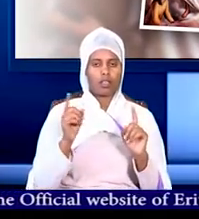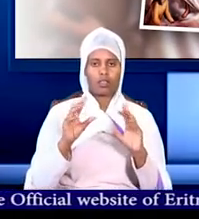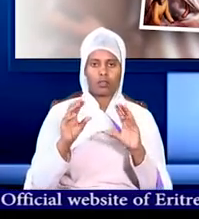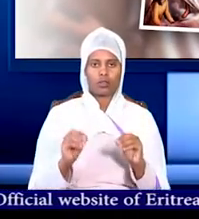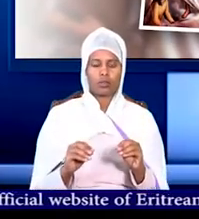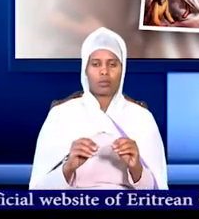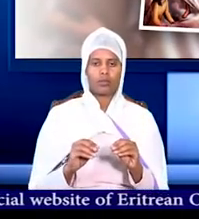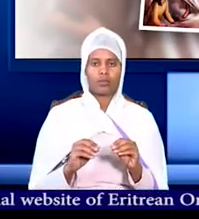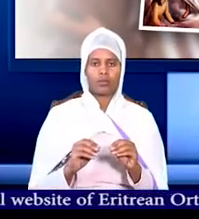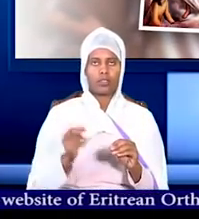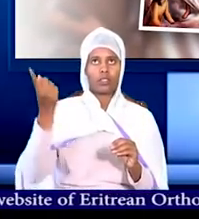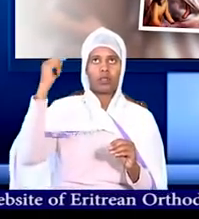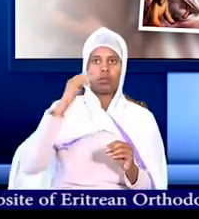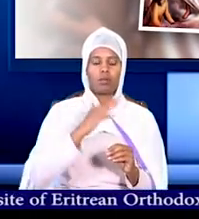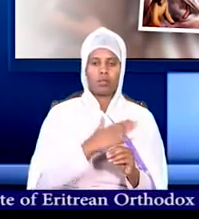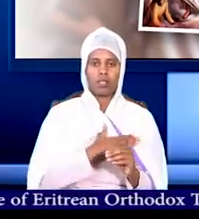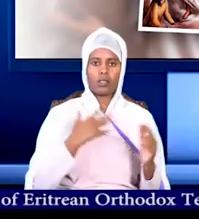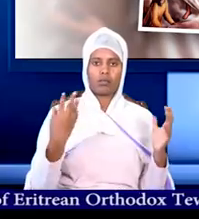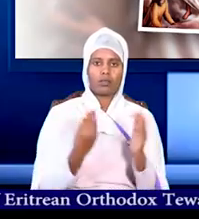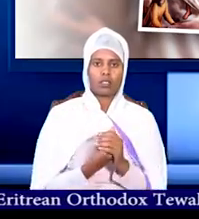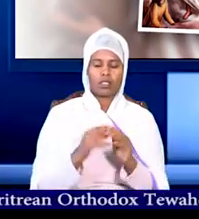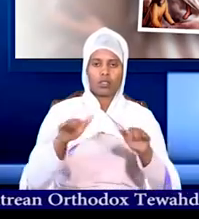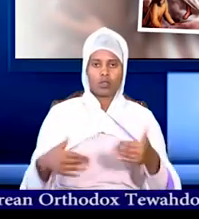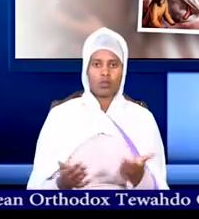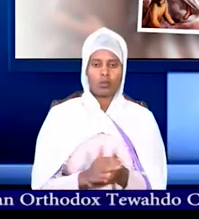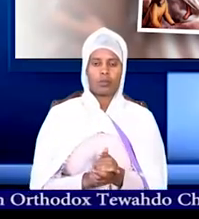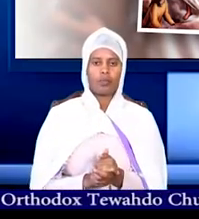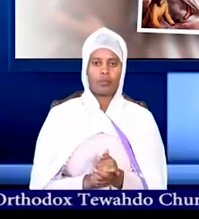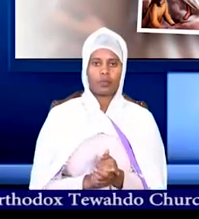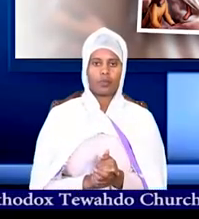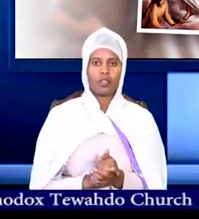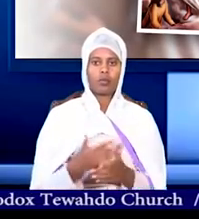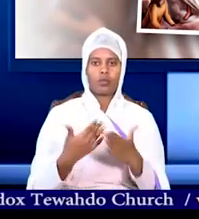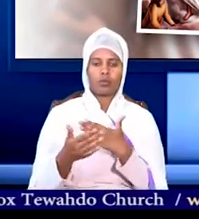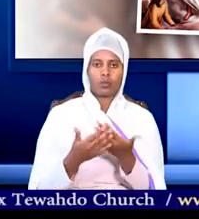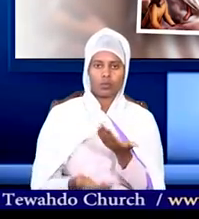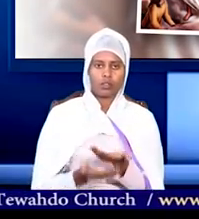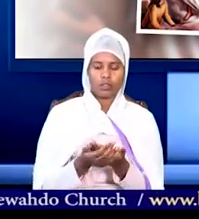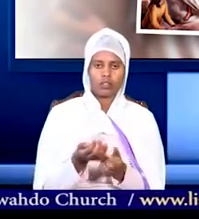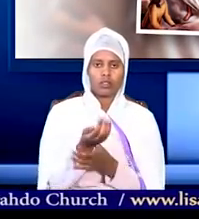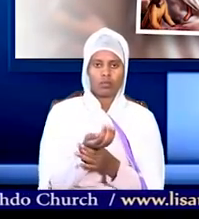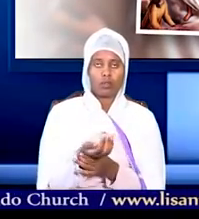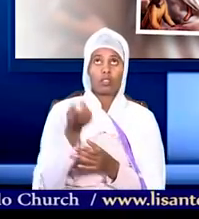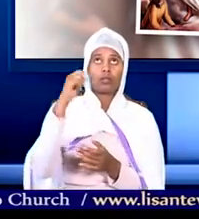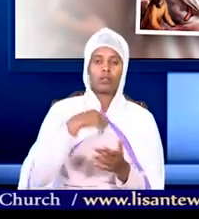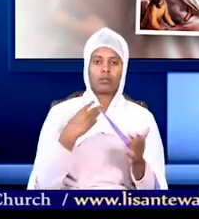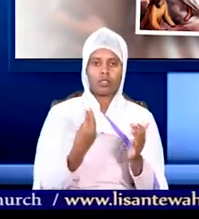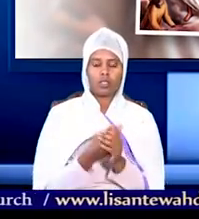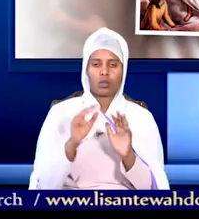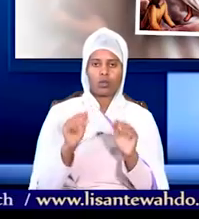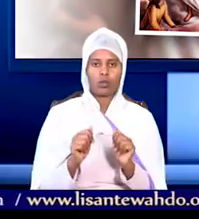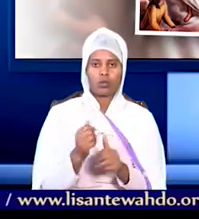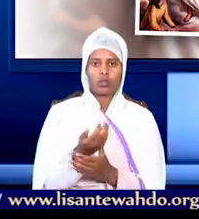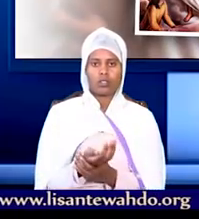ድማ ደየጠራጥር ኣምላኽ እዩ ዘለና ማለት እዩ እሞ እግዚኣብሔር ኣምላኽ ምሳና ኣብ ንህበሉ ኣብ ንምፅውተሉ